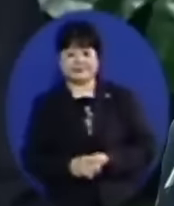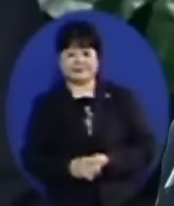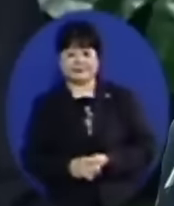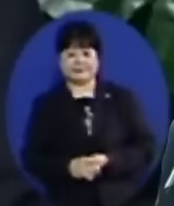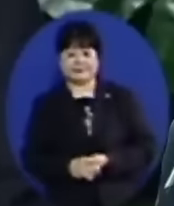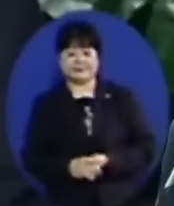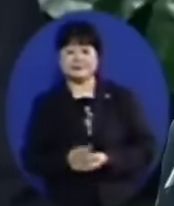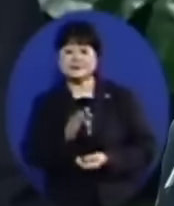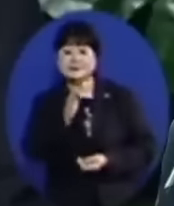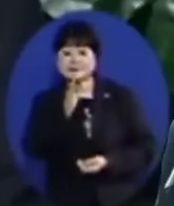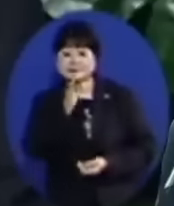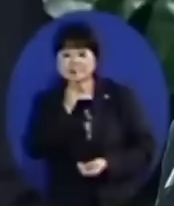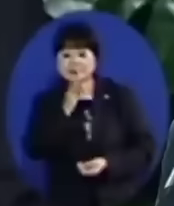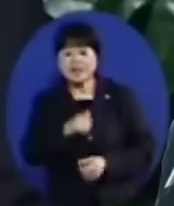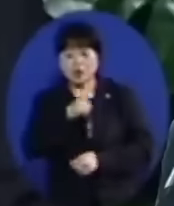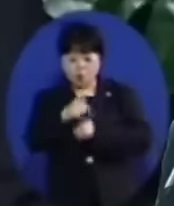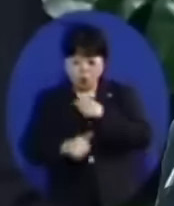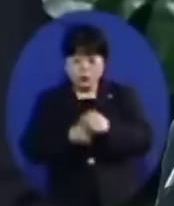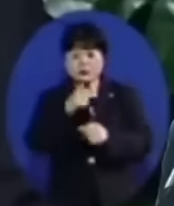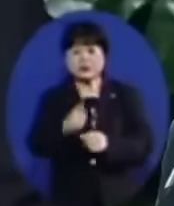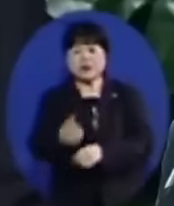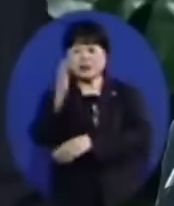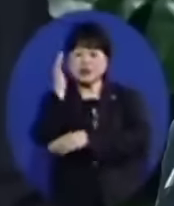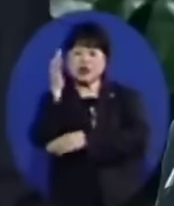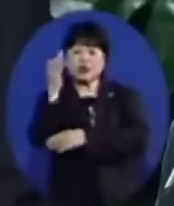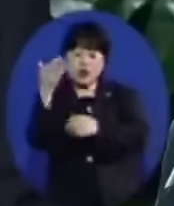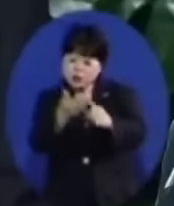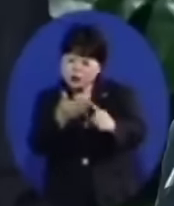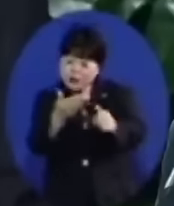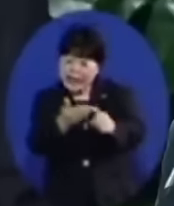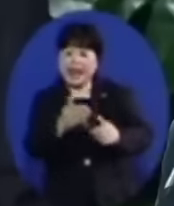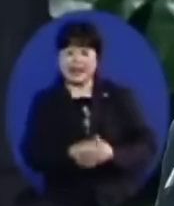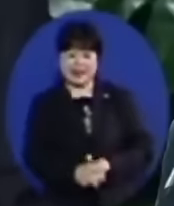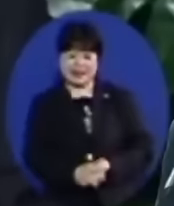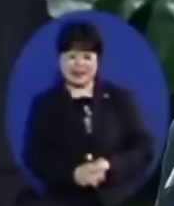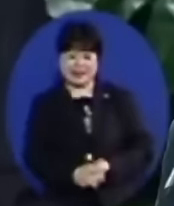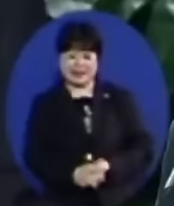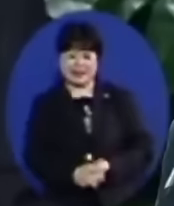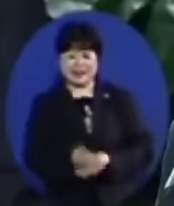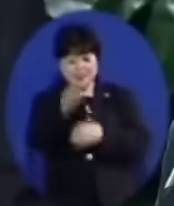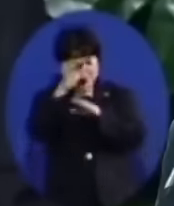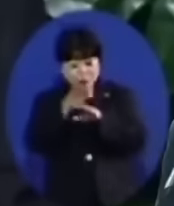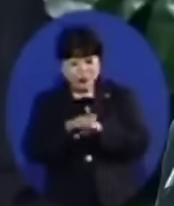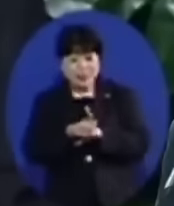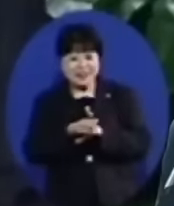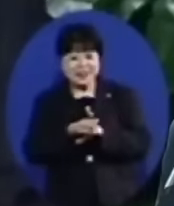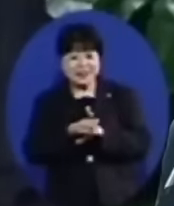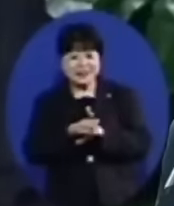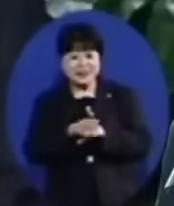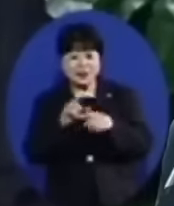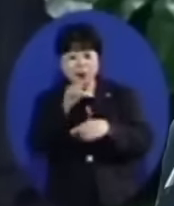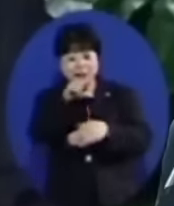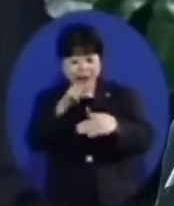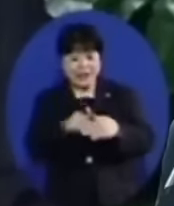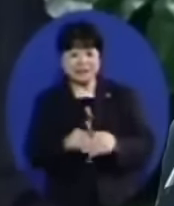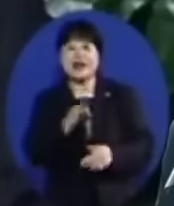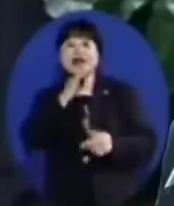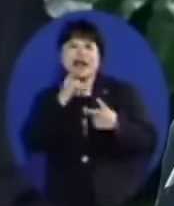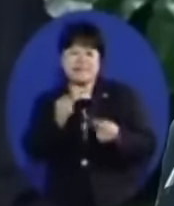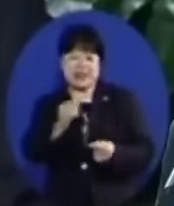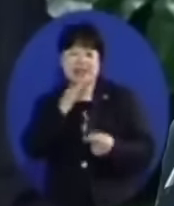그렇게 50년을 그렇게 설교했지만은 우리 성도들이 교회 안에서